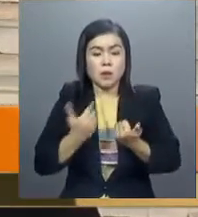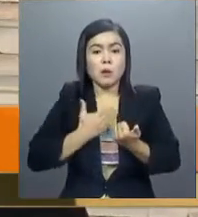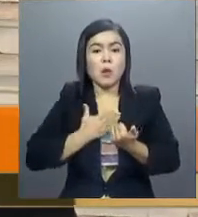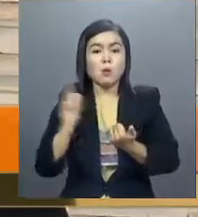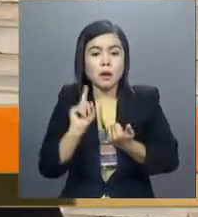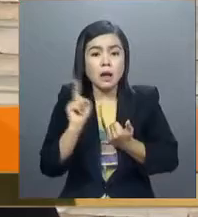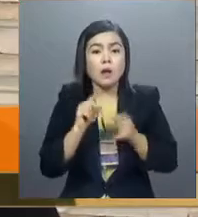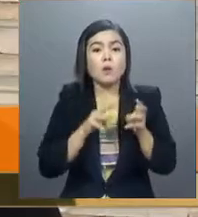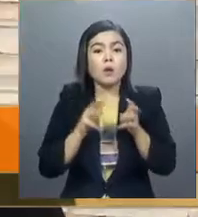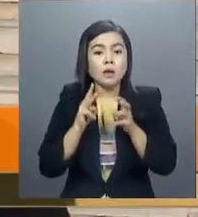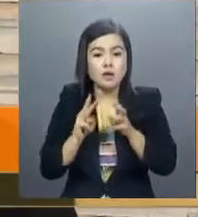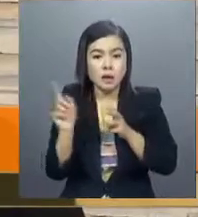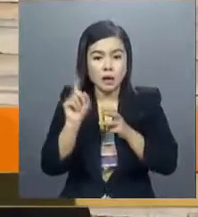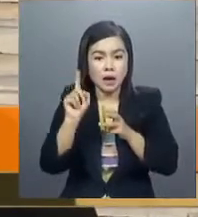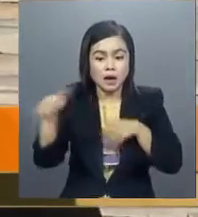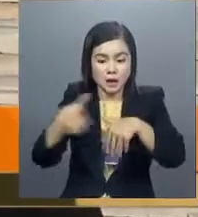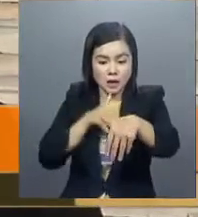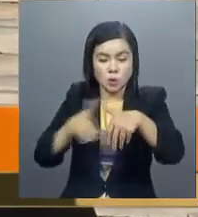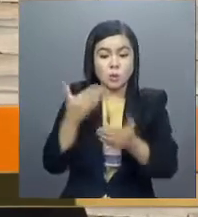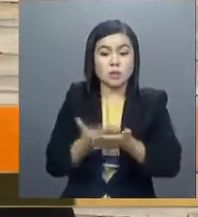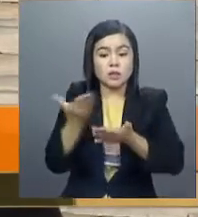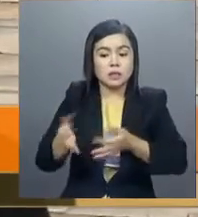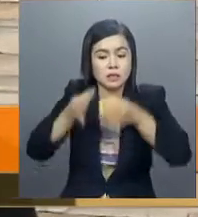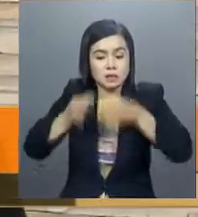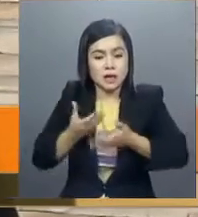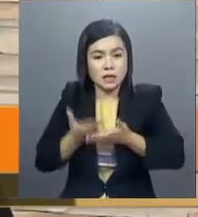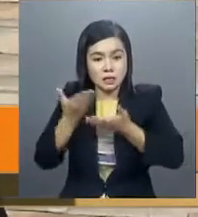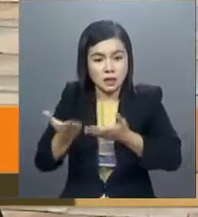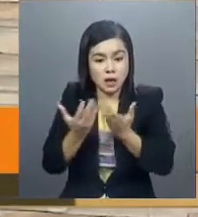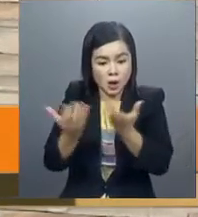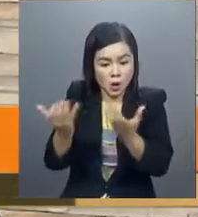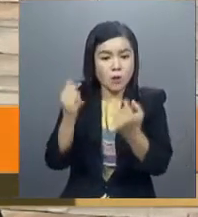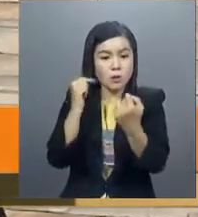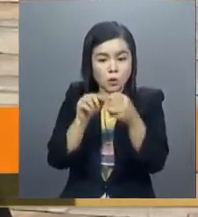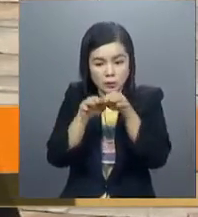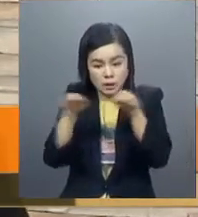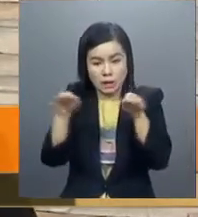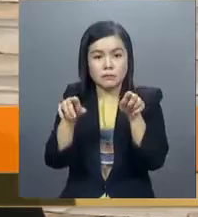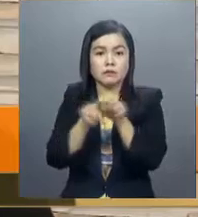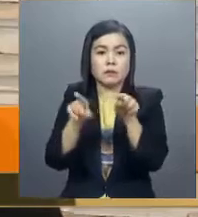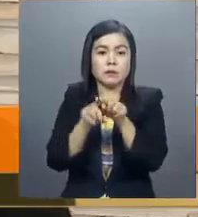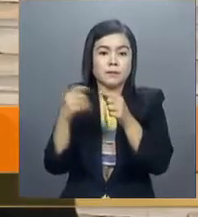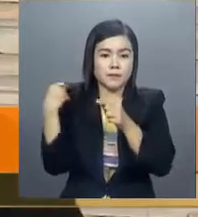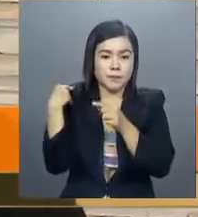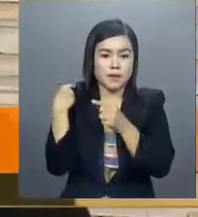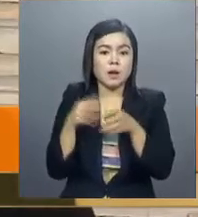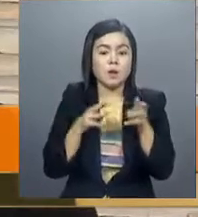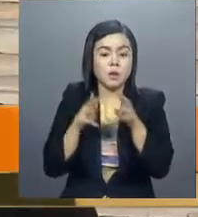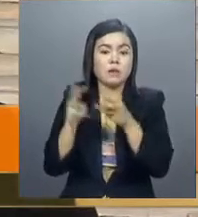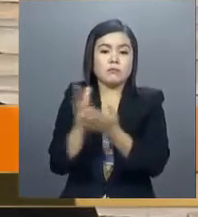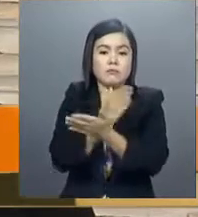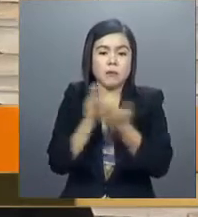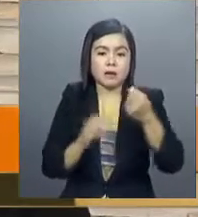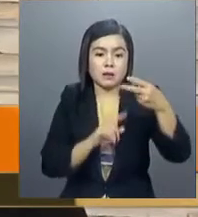ความมั่นใจในการซื้อขายออนไลน์นะครับเราทำสองส่วนด้วยกันส่วนแรกเราเรียกว่าเป็น fraud prevention